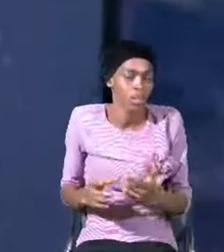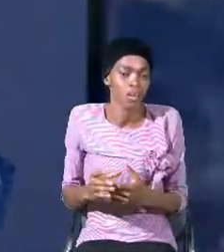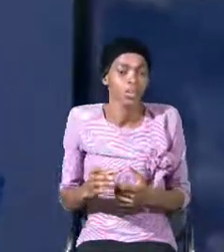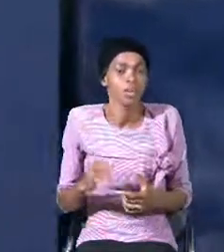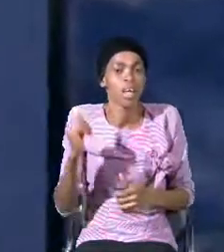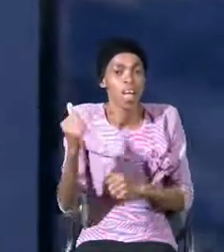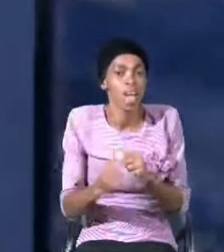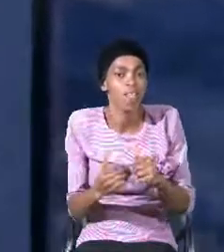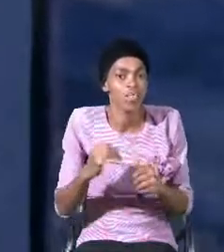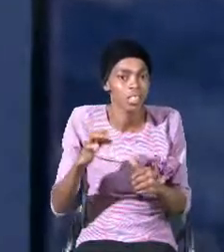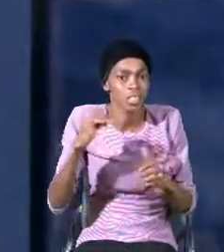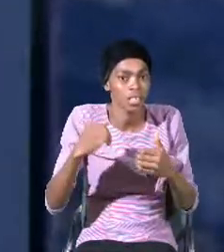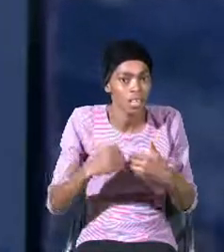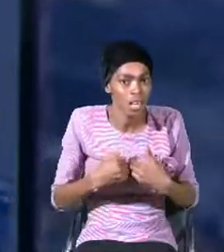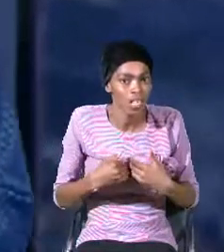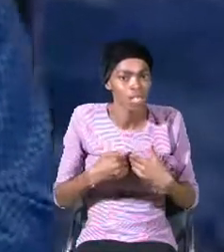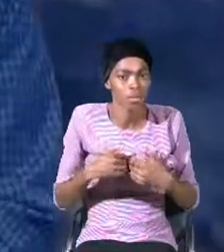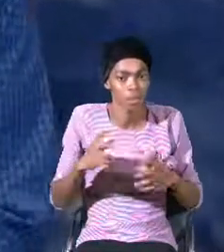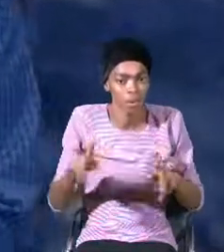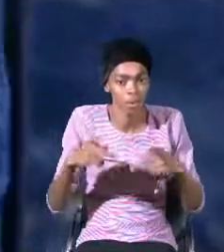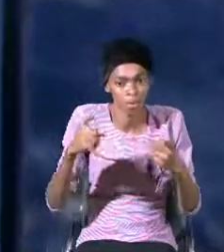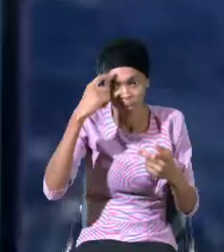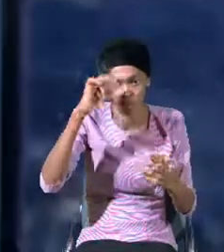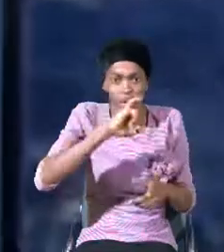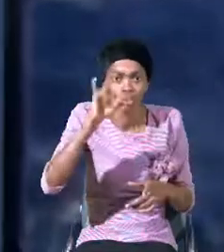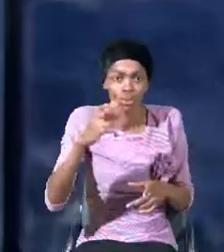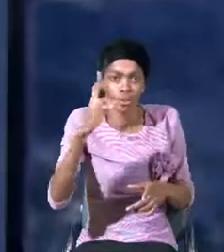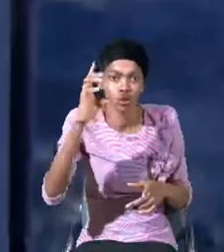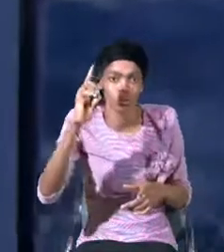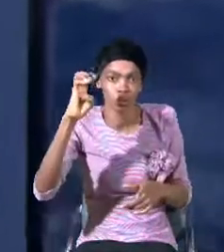toucher. Et tout ce qu'il a prouvé pour toi.